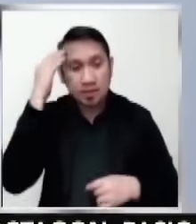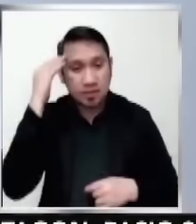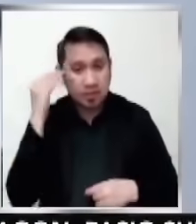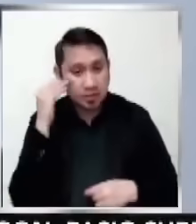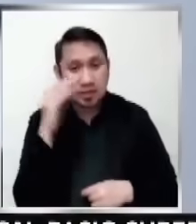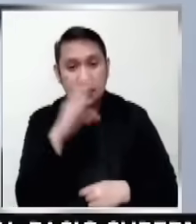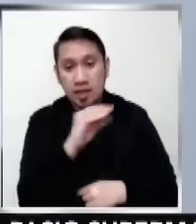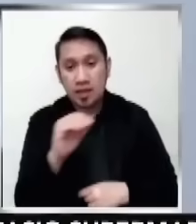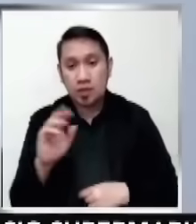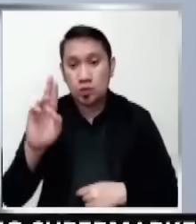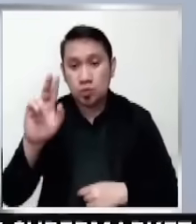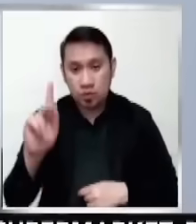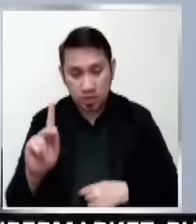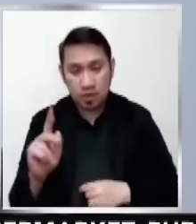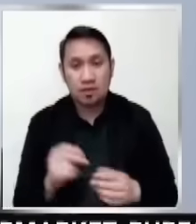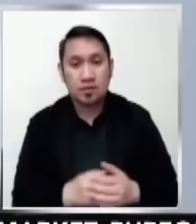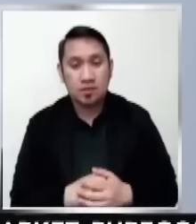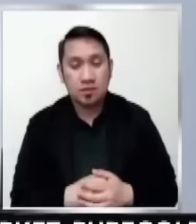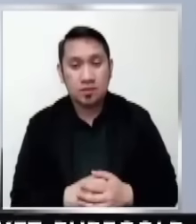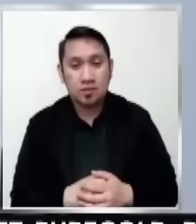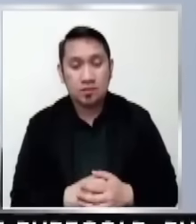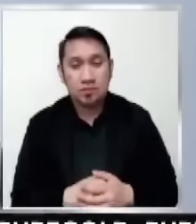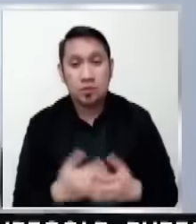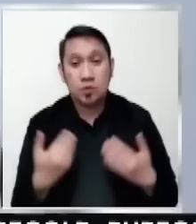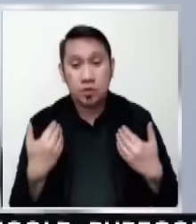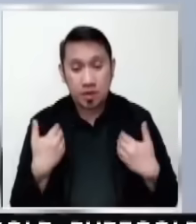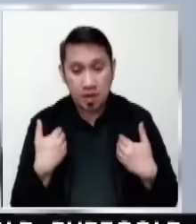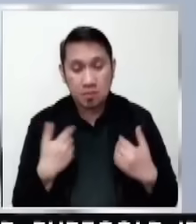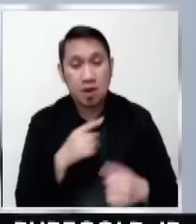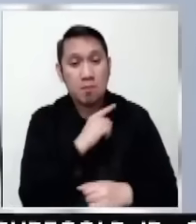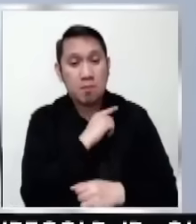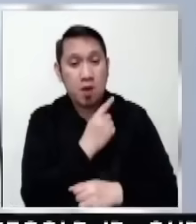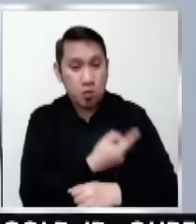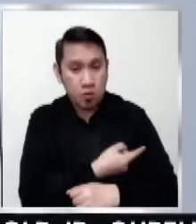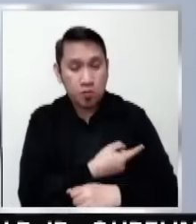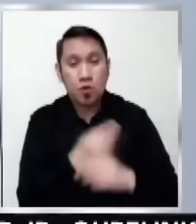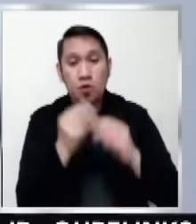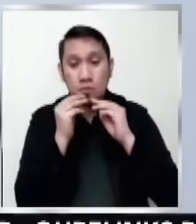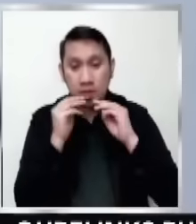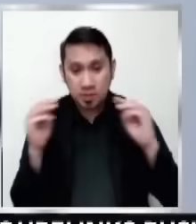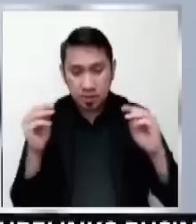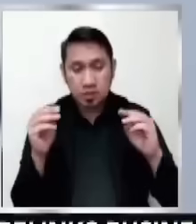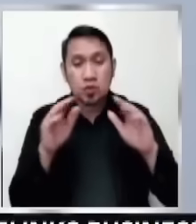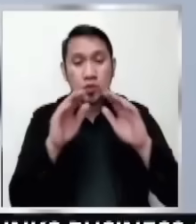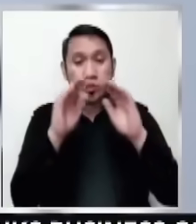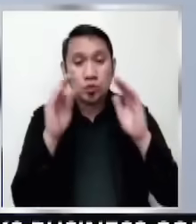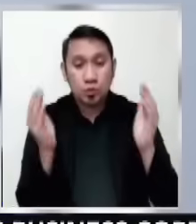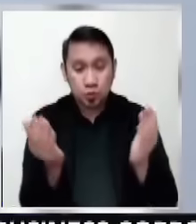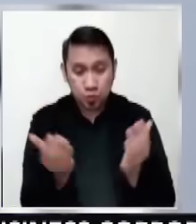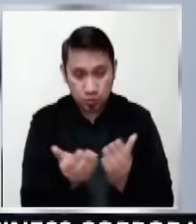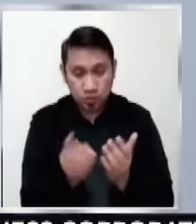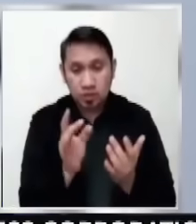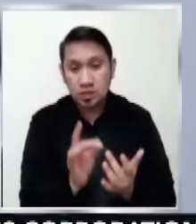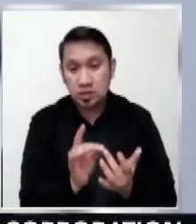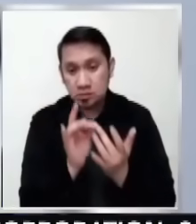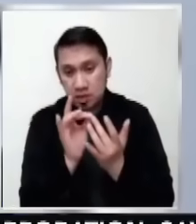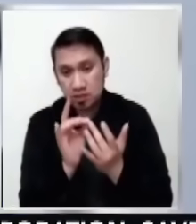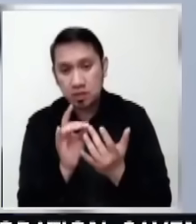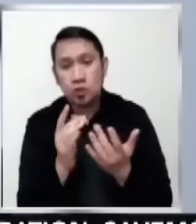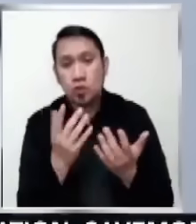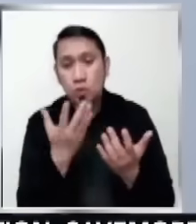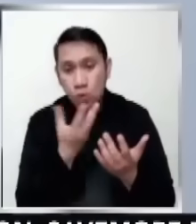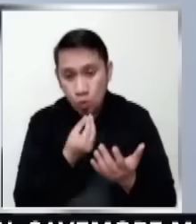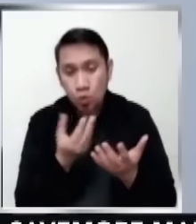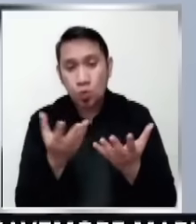Together, we send a powerful message to the world, especially to those who may seek to